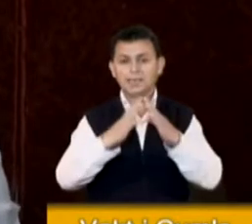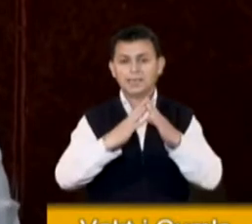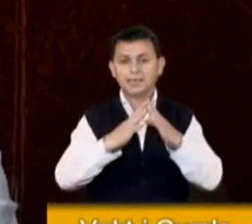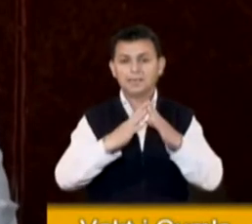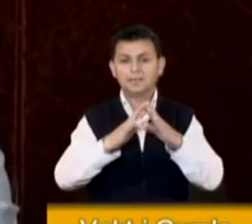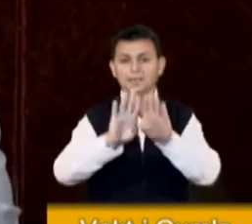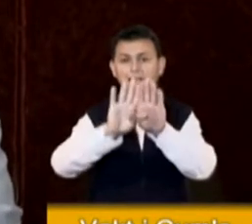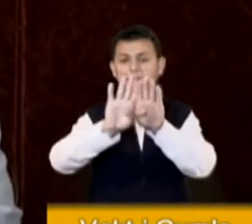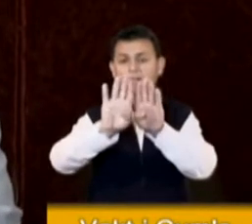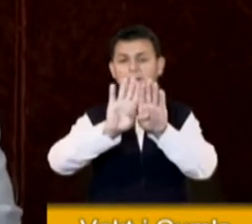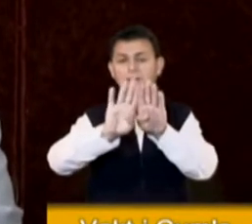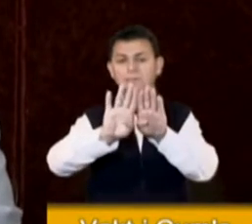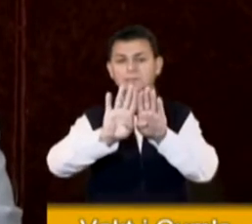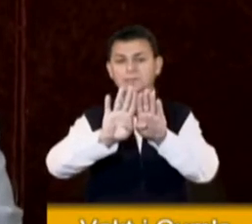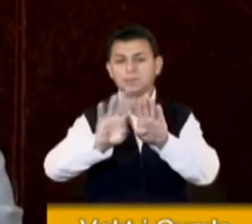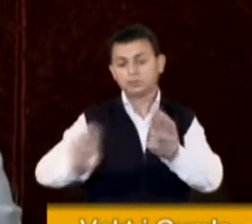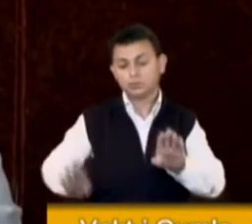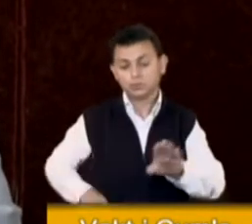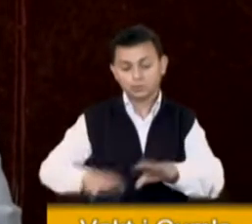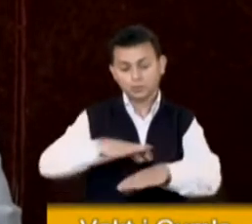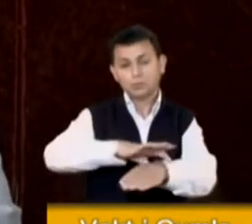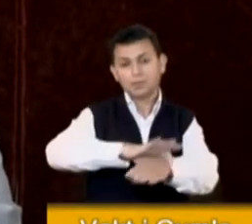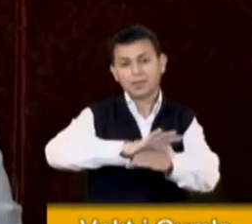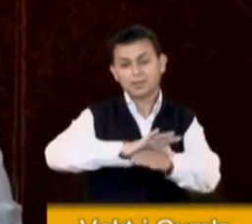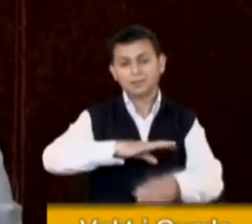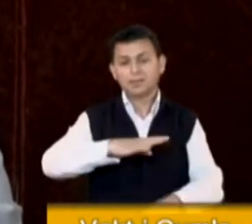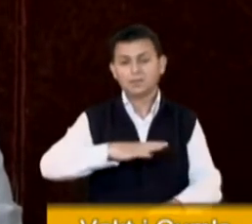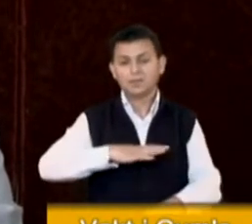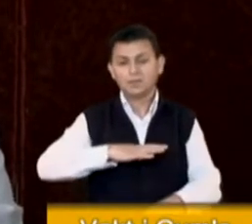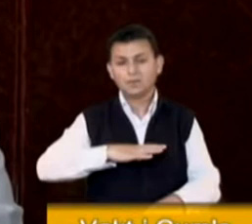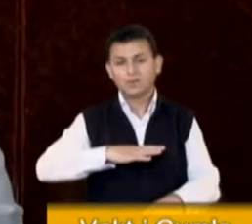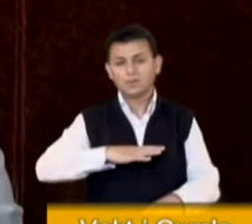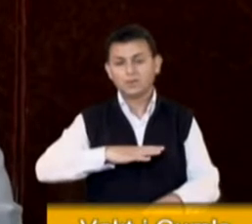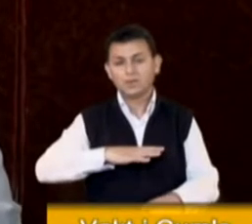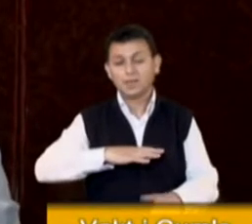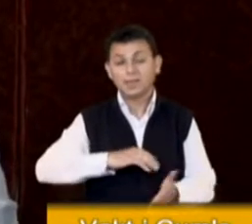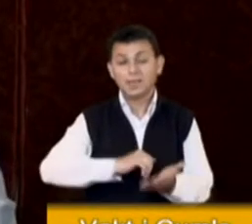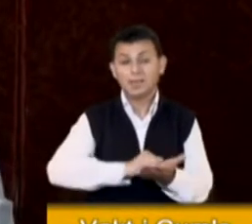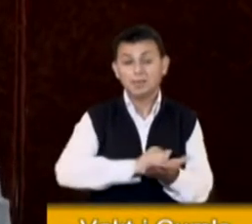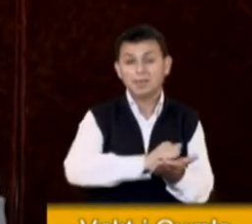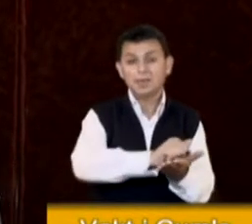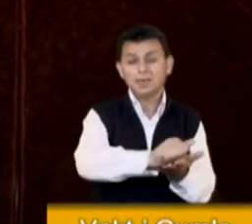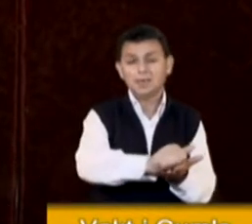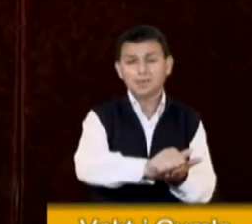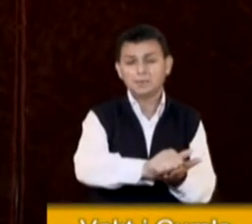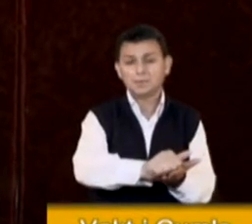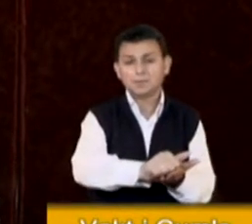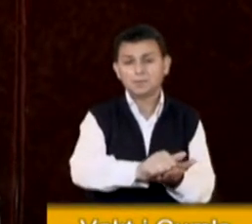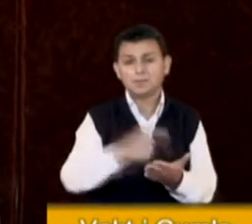boncuğu, çocukların bileklerinde, omuzlarında nazar boncuğu ve hülasa her şeye